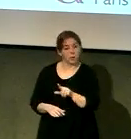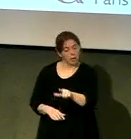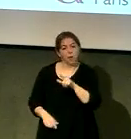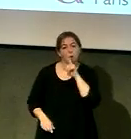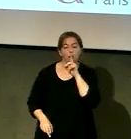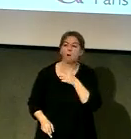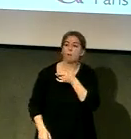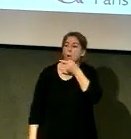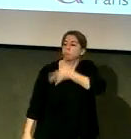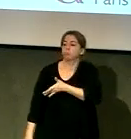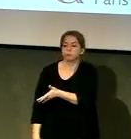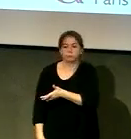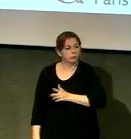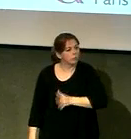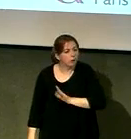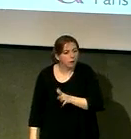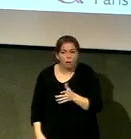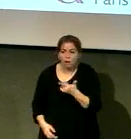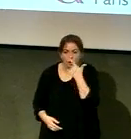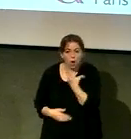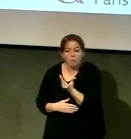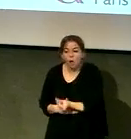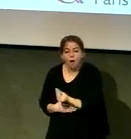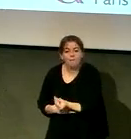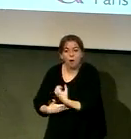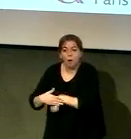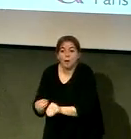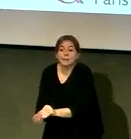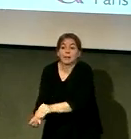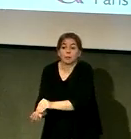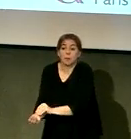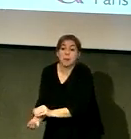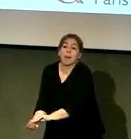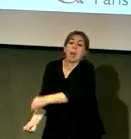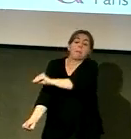négliger. C'est pas naturel d'avoir un enfant prématuré, et surtout quand il est grand prématuré.